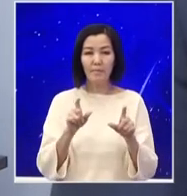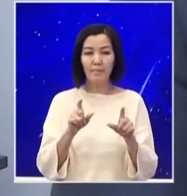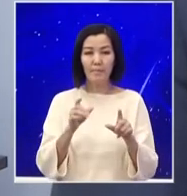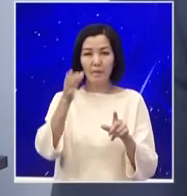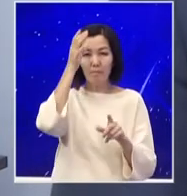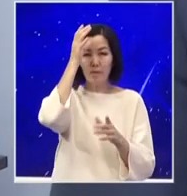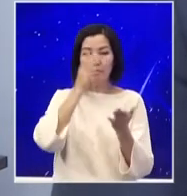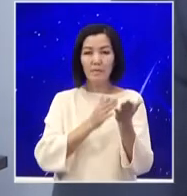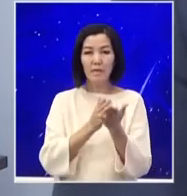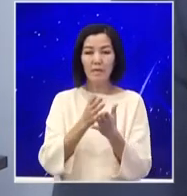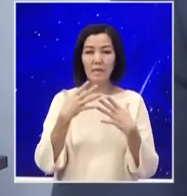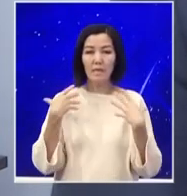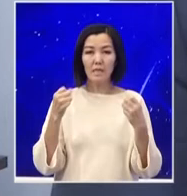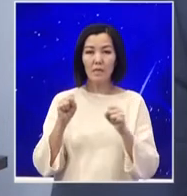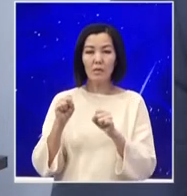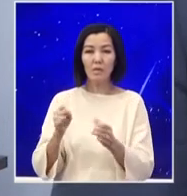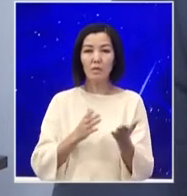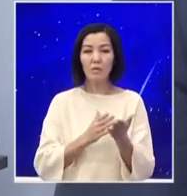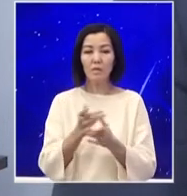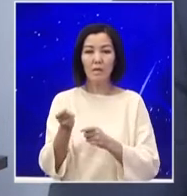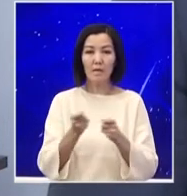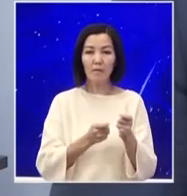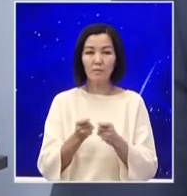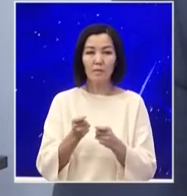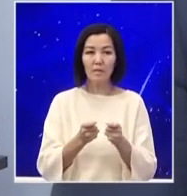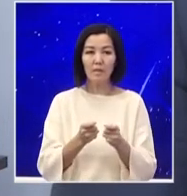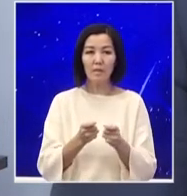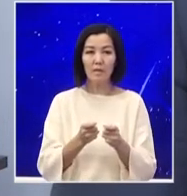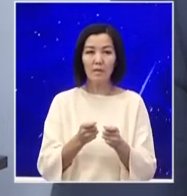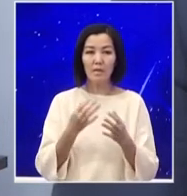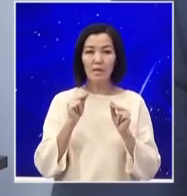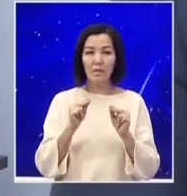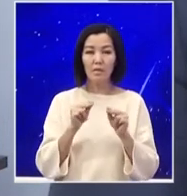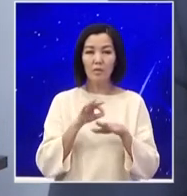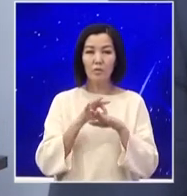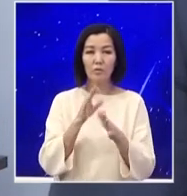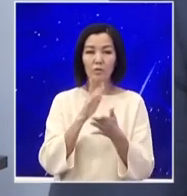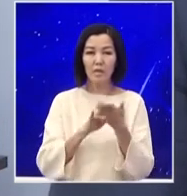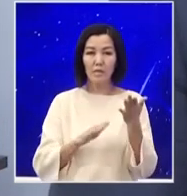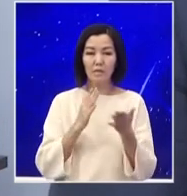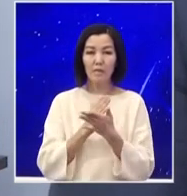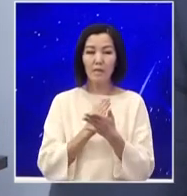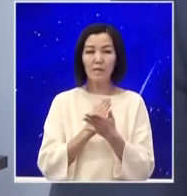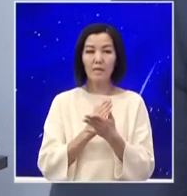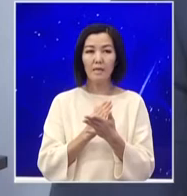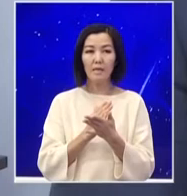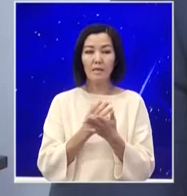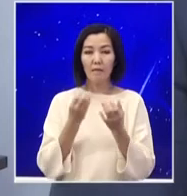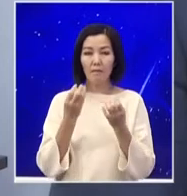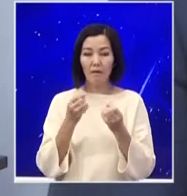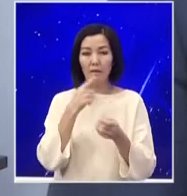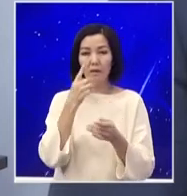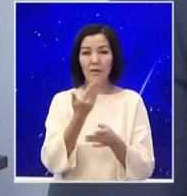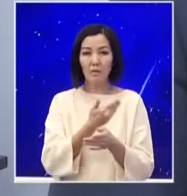білім саласындағы, денсаулық сақтау саласындағы және де әкімшіліктер осында омбудсмен форматта жұмыстарын жалғастырып жатыр. Қоса айтып кететін жайт,